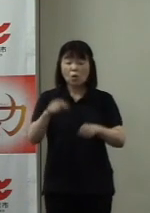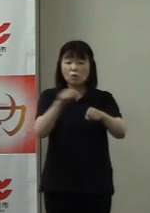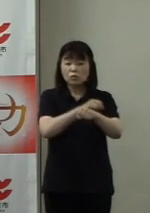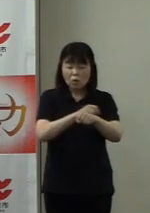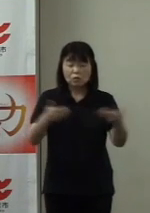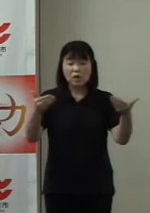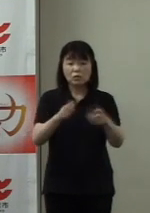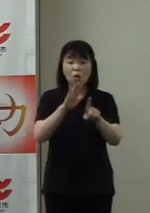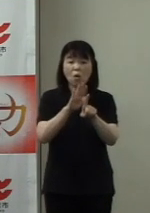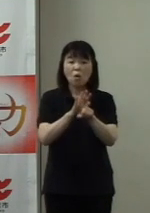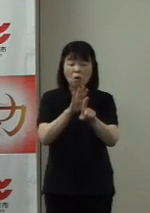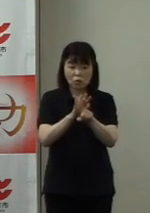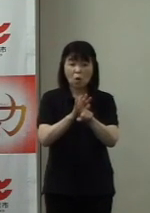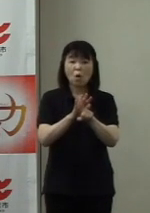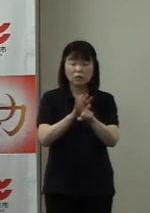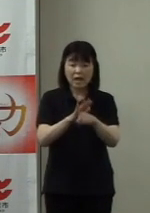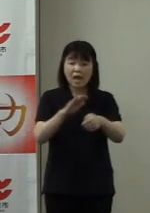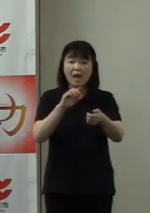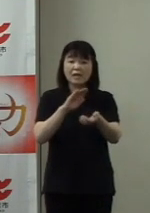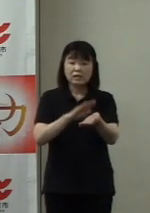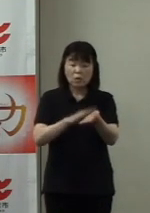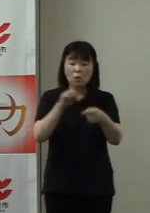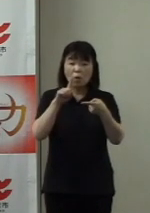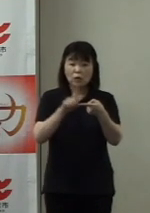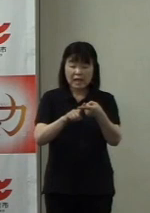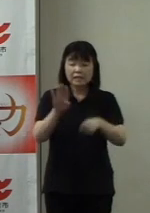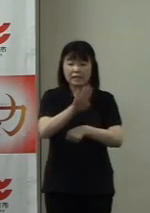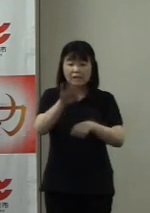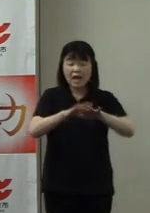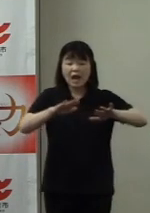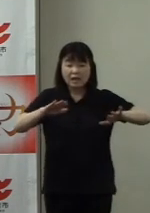業補助ということで、医療的ケア児の受け入れ体制の整備費で、